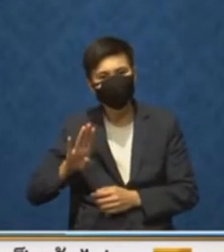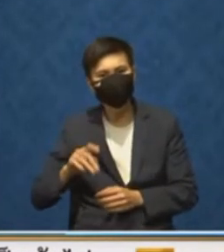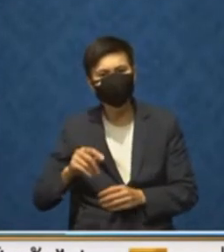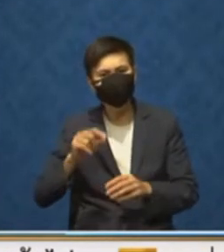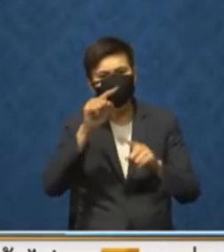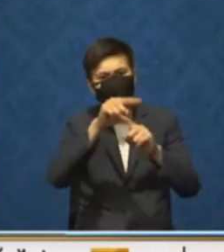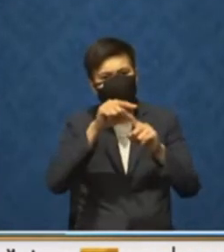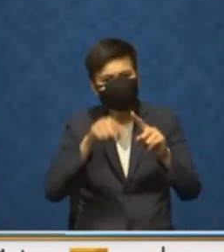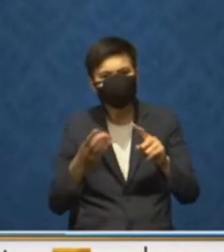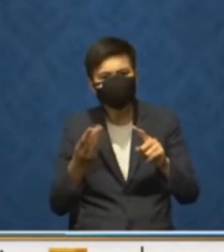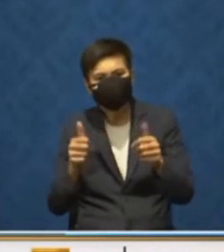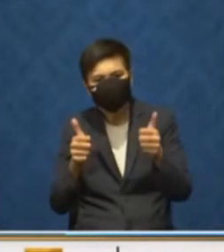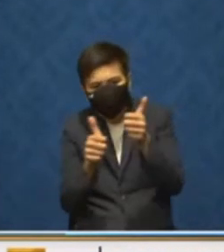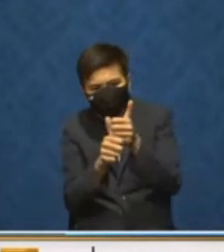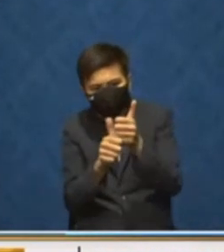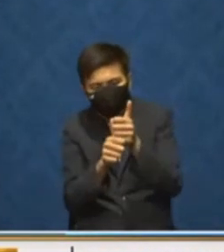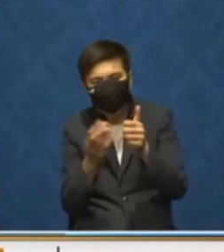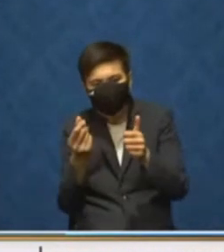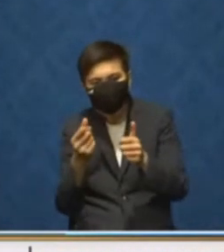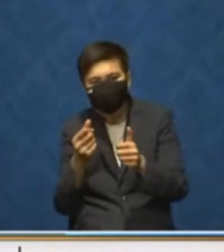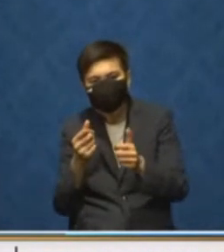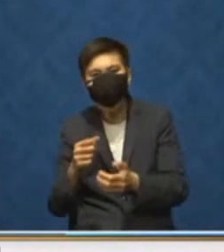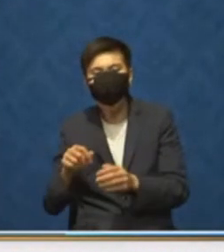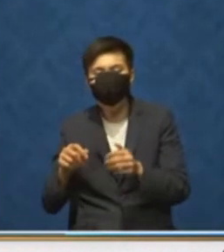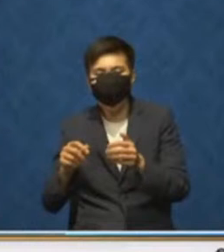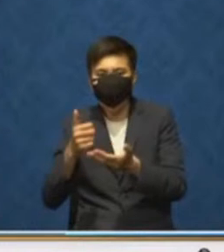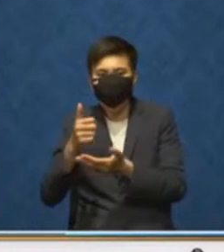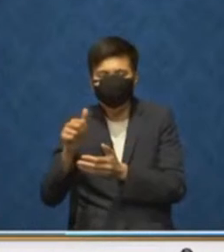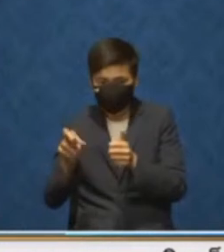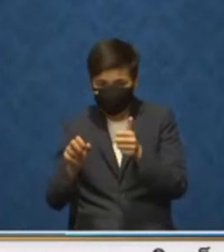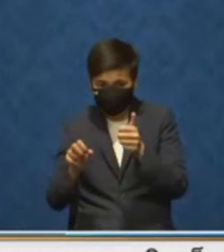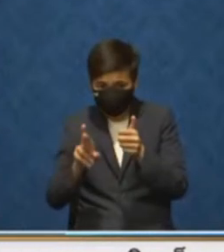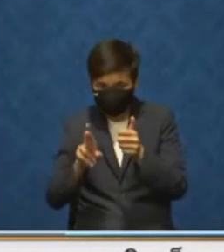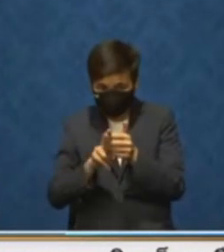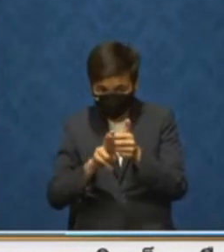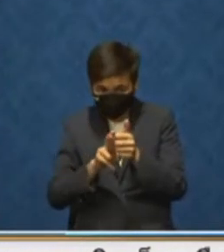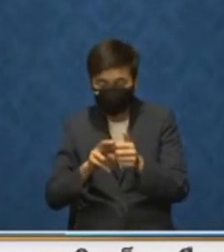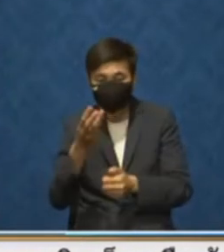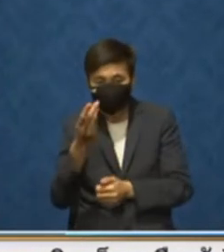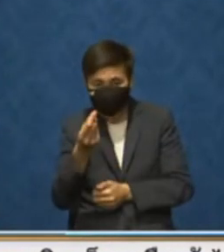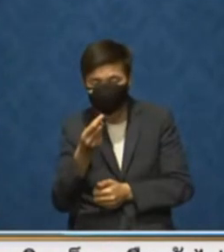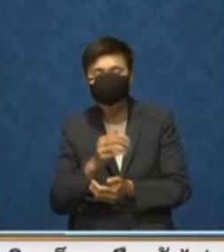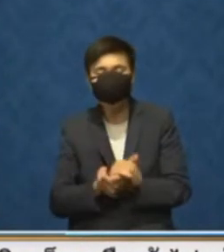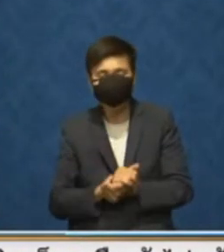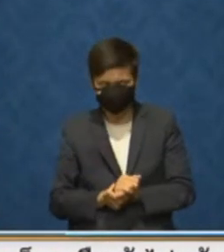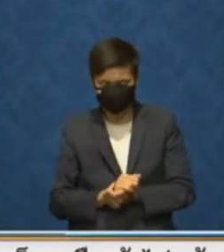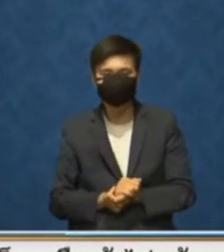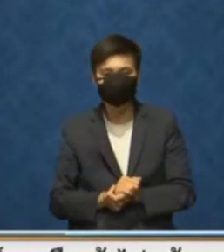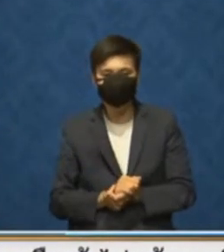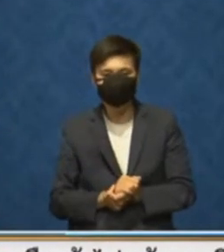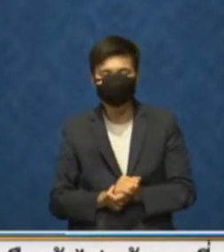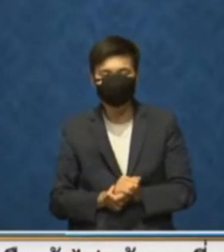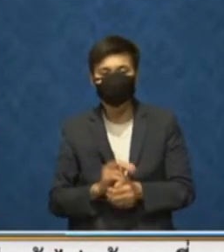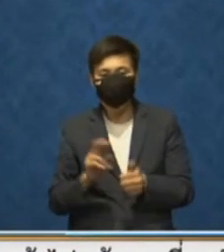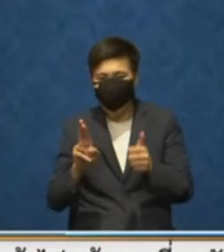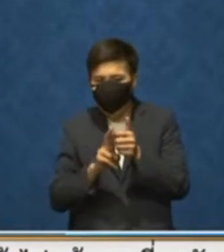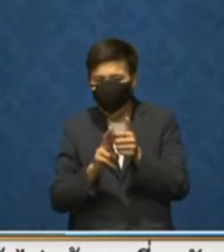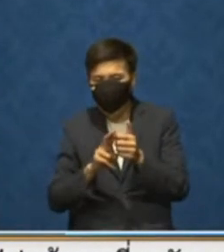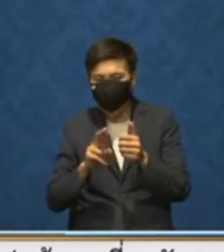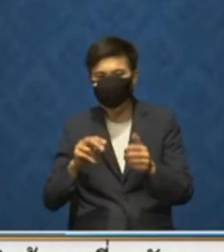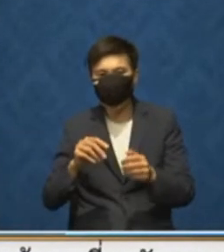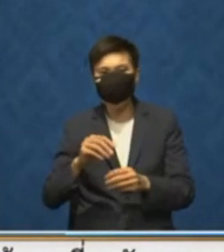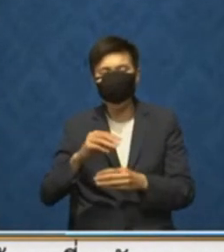กี่เปอร์เซ็นต์ผู้ช่วยกี่เปอร์เซ็นต์เสนาธิการกองทัพอาเซนนะครับลองเซกี่เซน